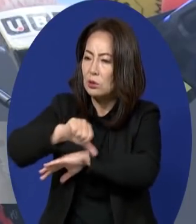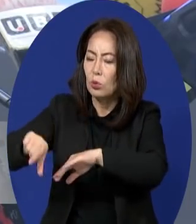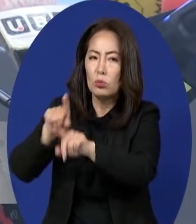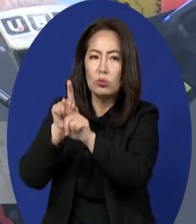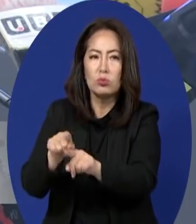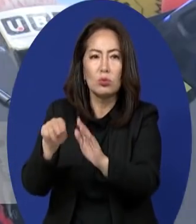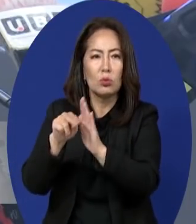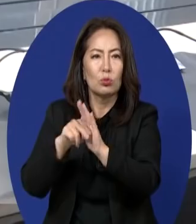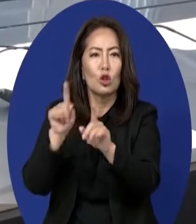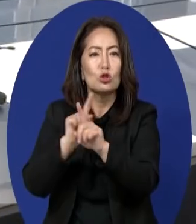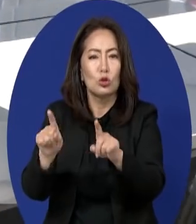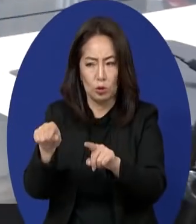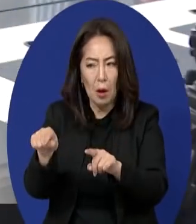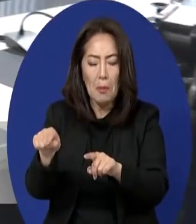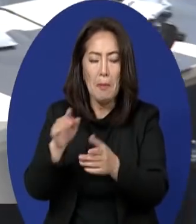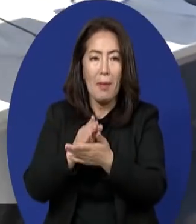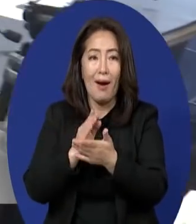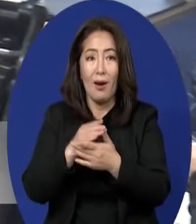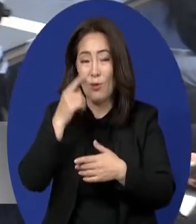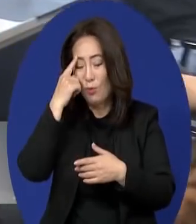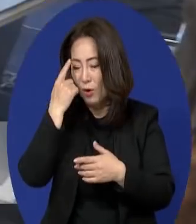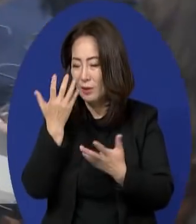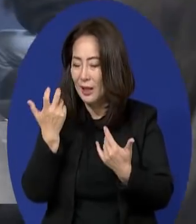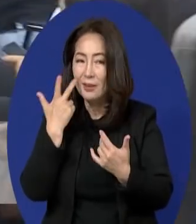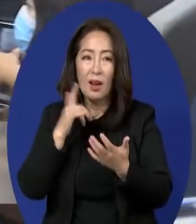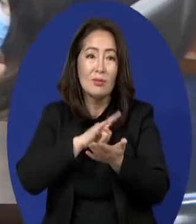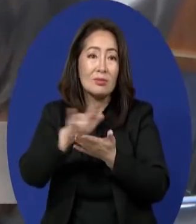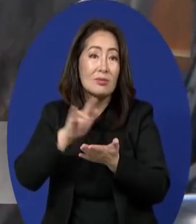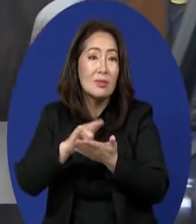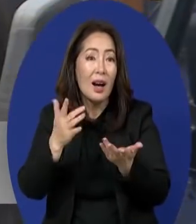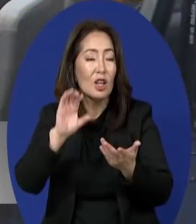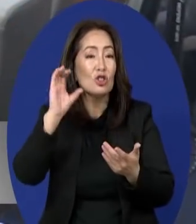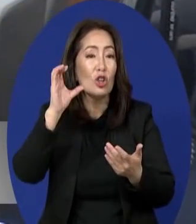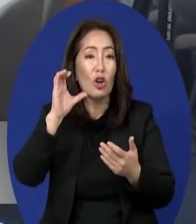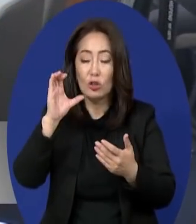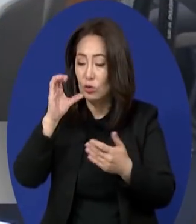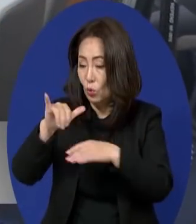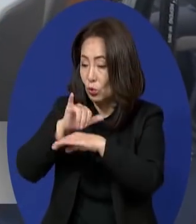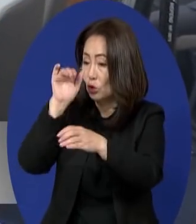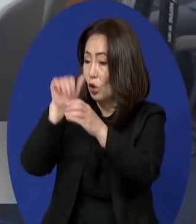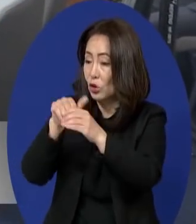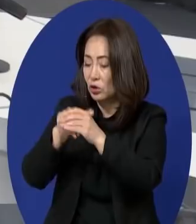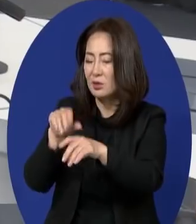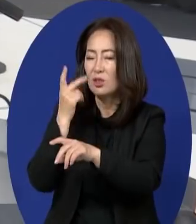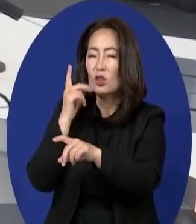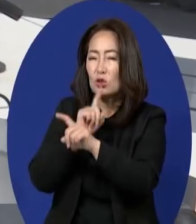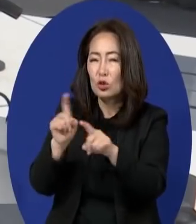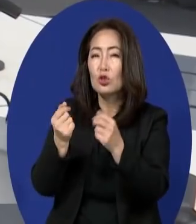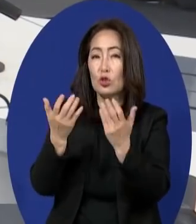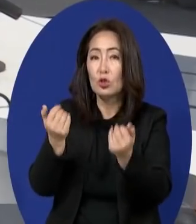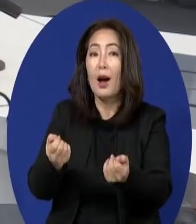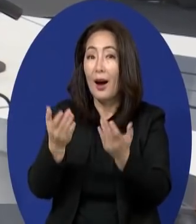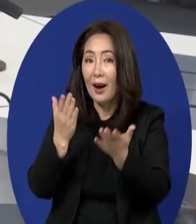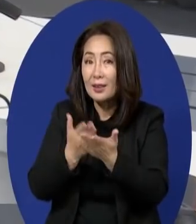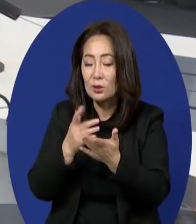гайлийн байгууллагаас анхааруулж байлаа. Монголчуудын хамгийн түгээмэл зорчдог бүгд найрамдах Солонгос улсад энэ төрлийн зөрчил ихээр бүртгэгдэж байгаа учраас